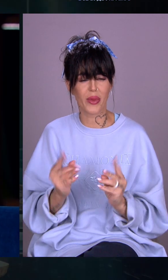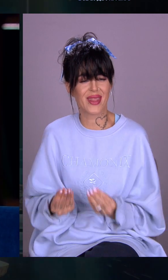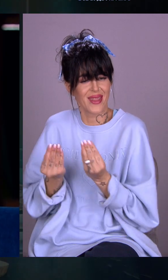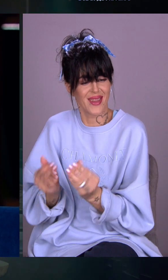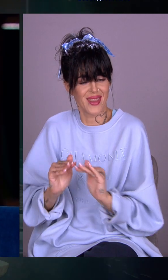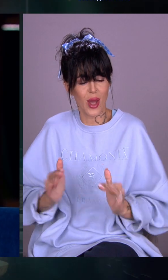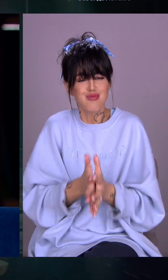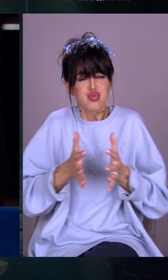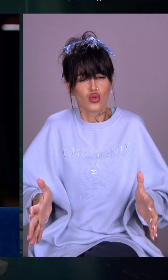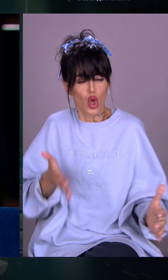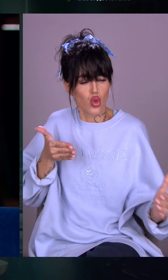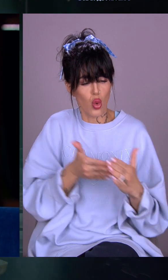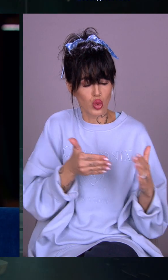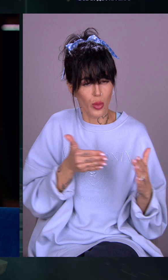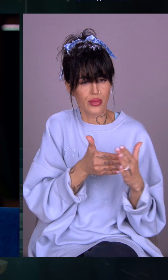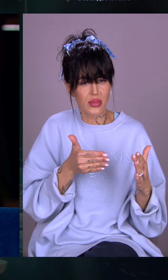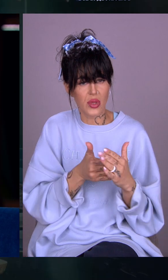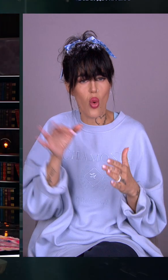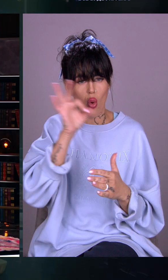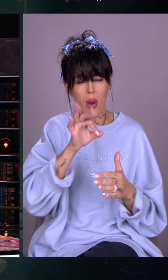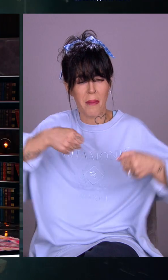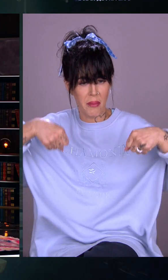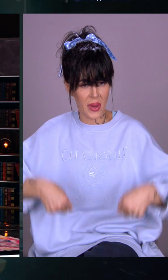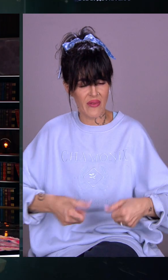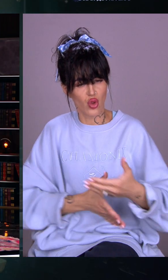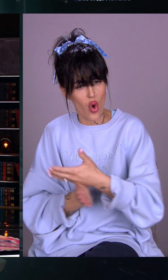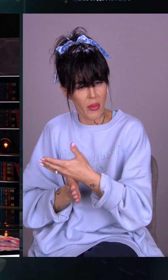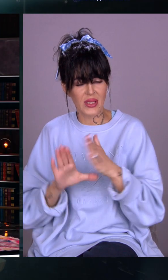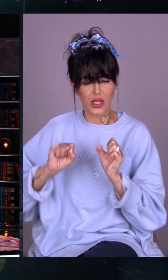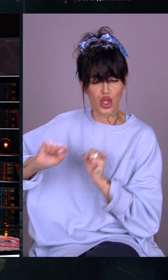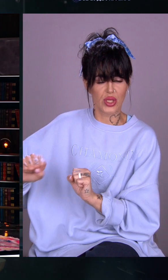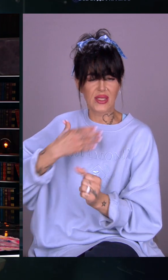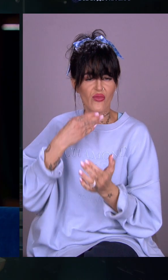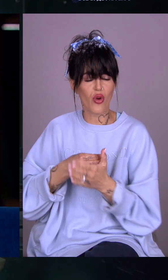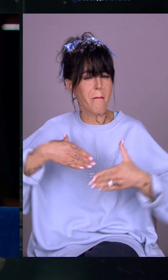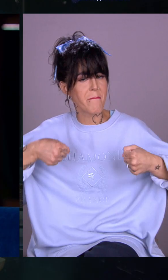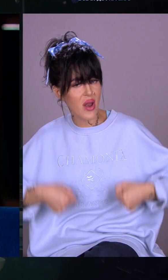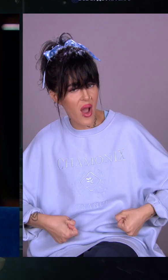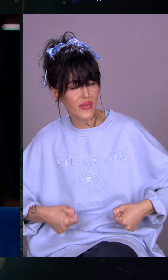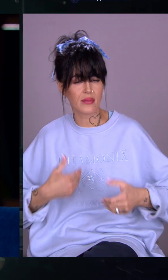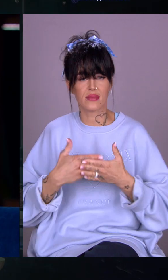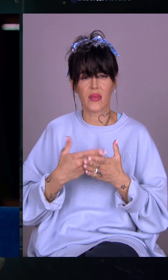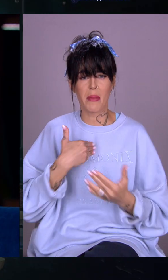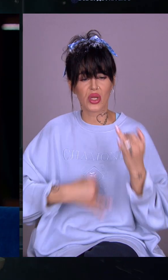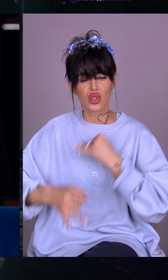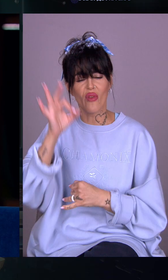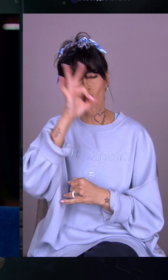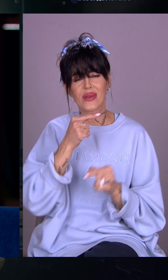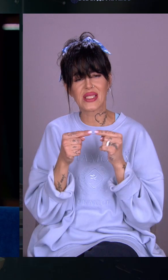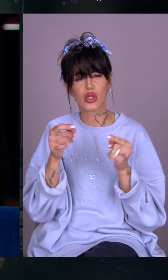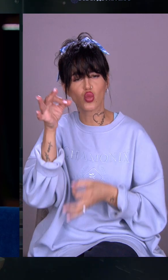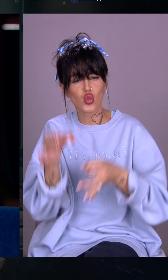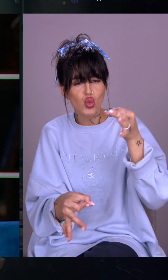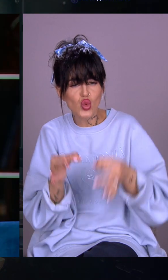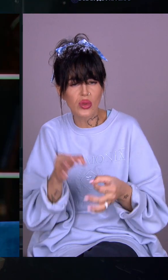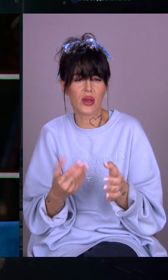доступу до, ну, якби, правової допомоги, до захисту своїх прав. Там, не знаю, ми зараз говоримо про судові процеси, які чутливі там